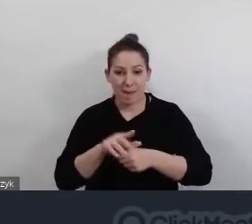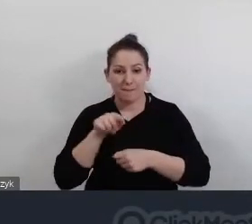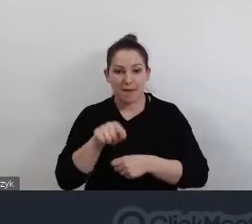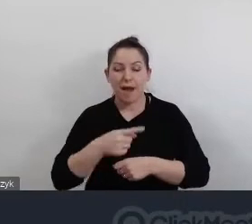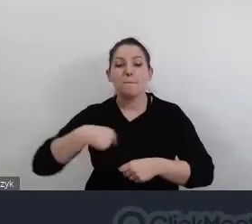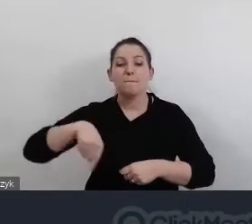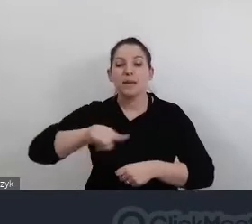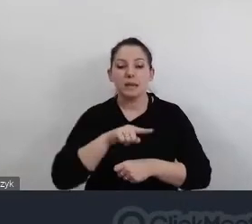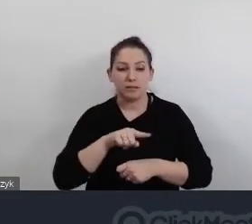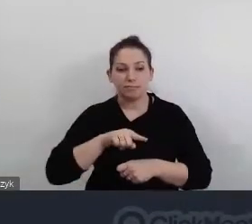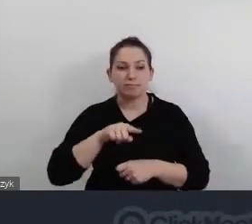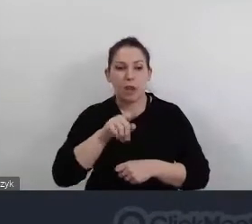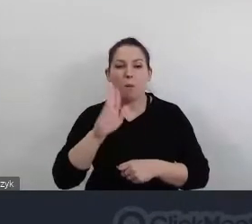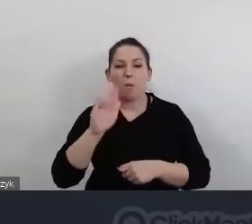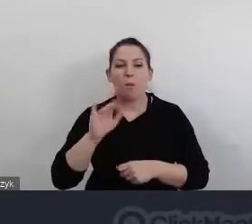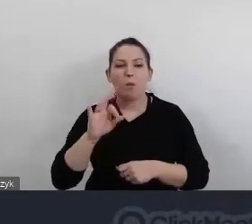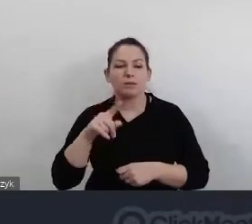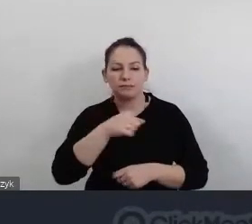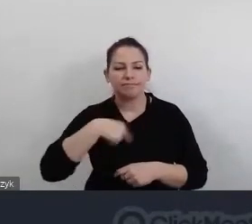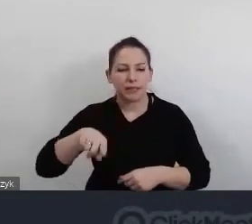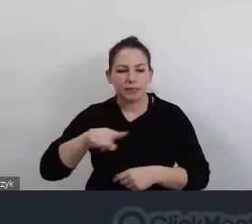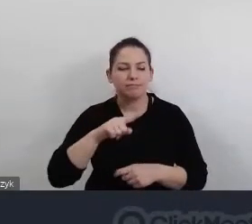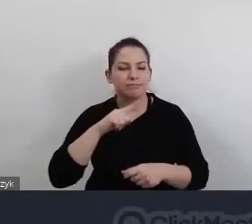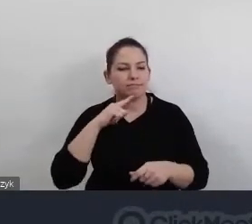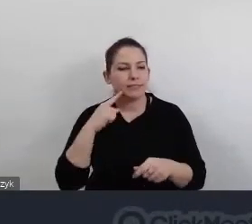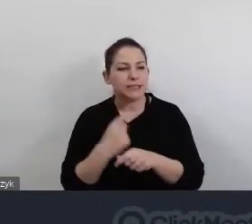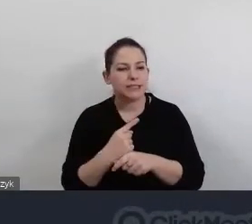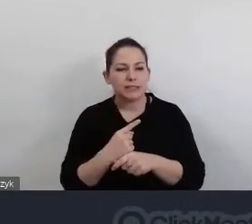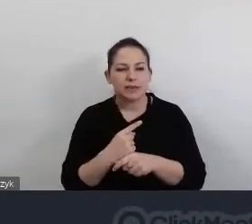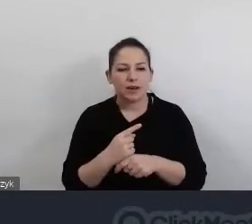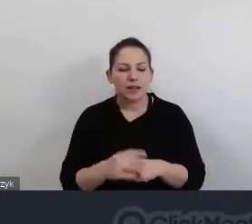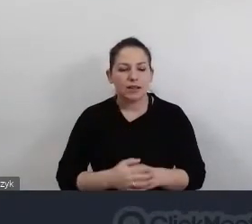w stosunku do Buzka zdecydowanie nam tutaj